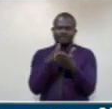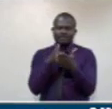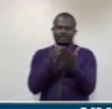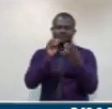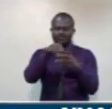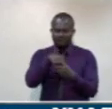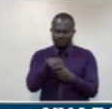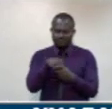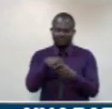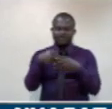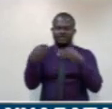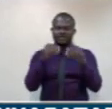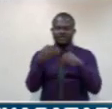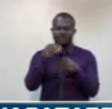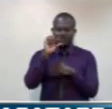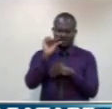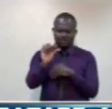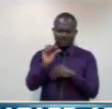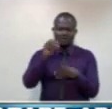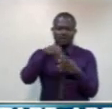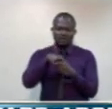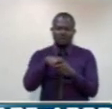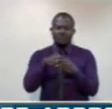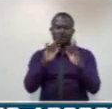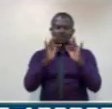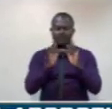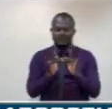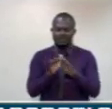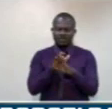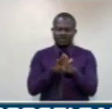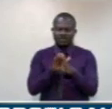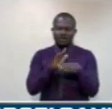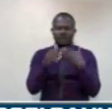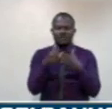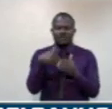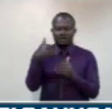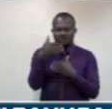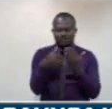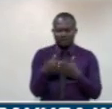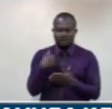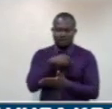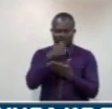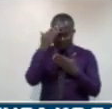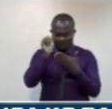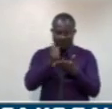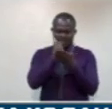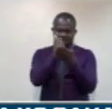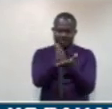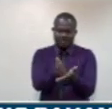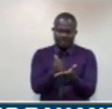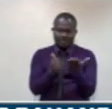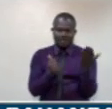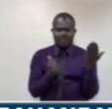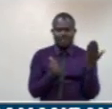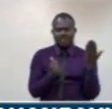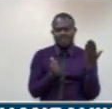zirimo ibikoresho bikeya, zirimo wenda murandasi igenda gahoro, wenda bigenda binozwa kugira ngo bifashe mu kwihutisha akazi